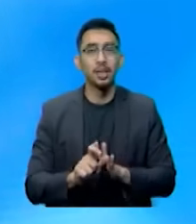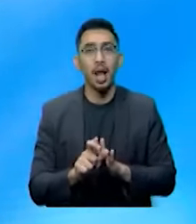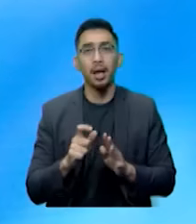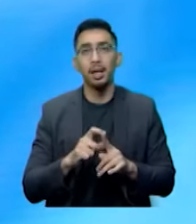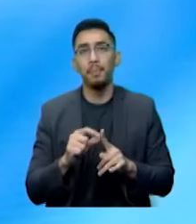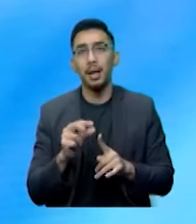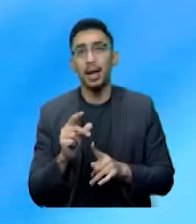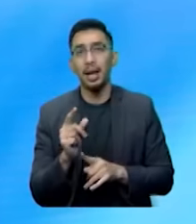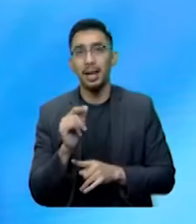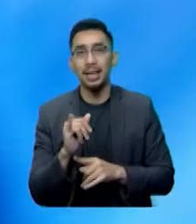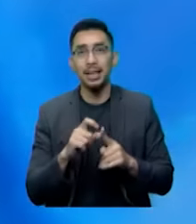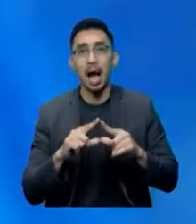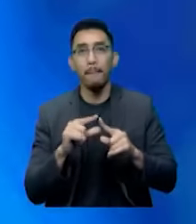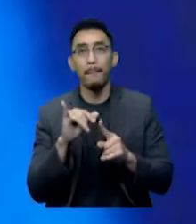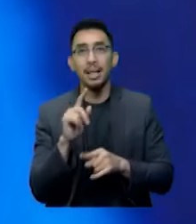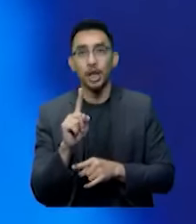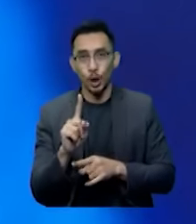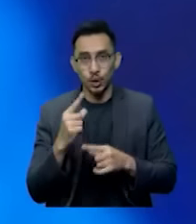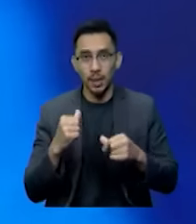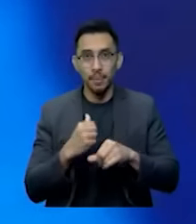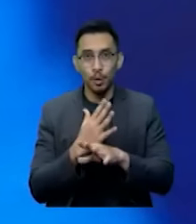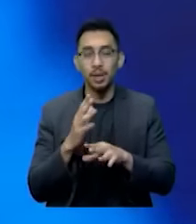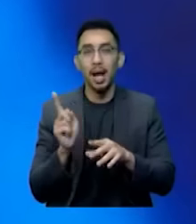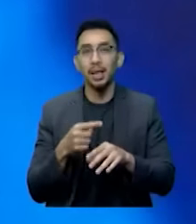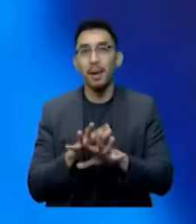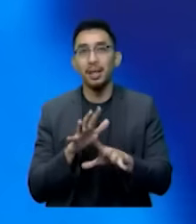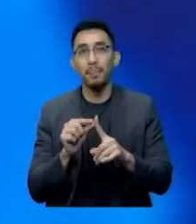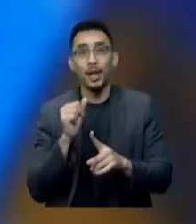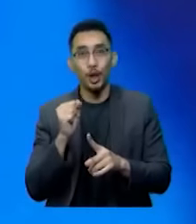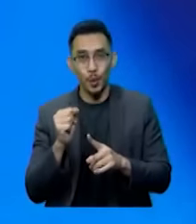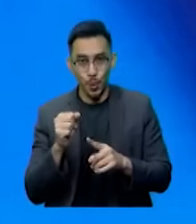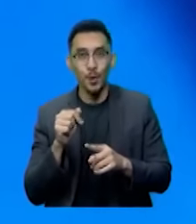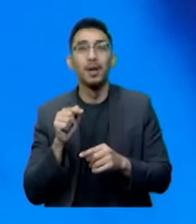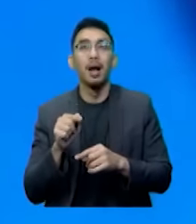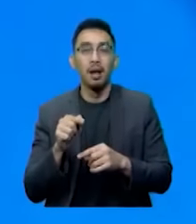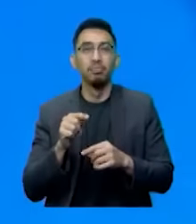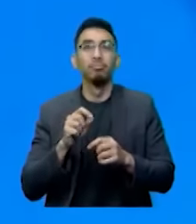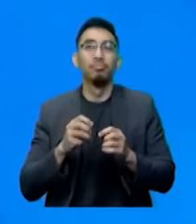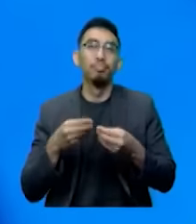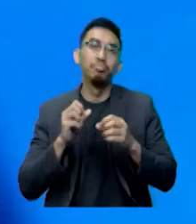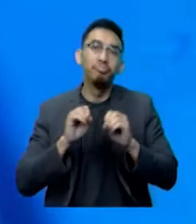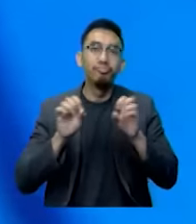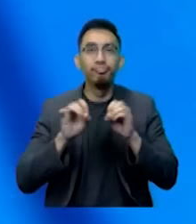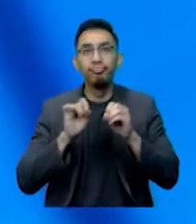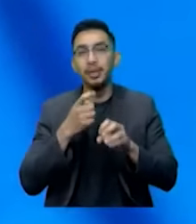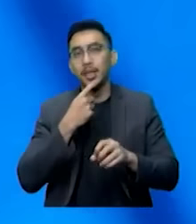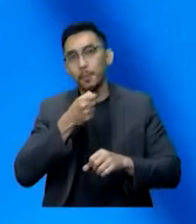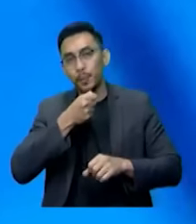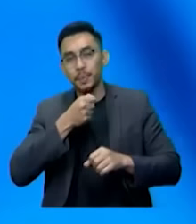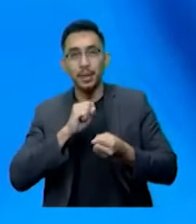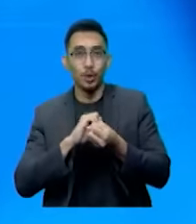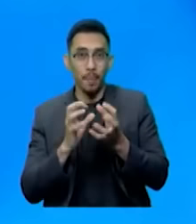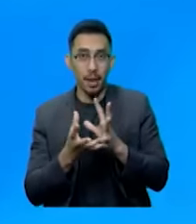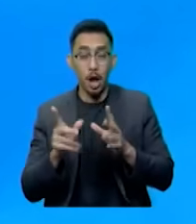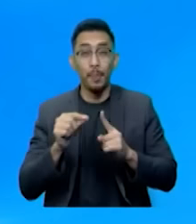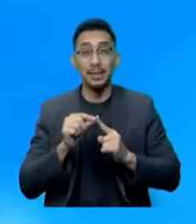Caleg DPR RI Dapil Jawa Timur 1 dari Partai Perindo, Angela Tanusudibyo, memberikan materi tentang public speaking di Surabaya. Para peserta yang